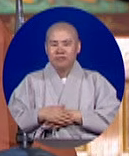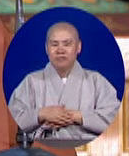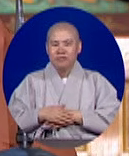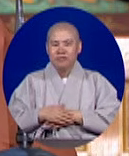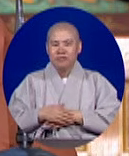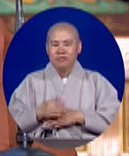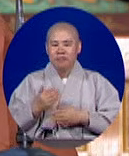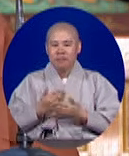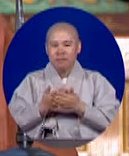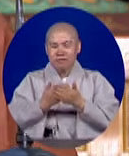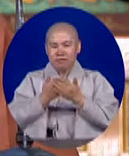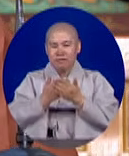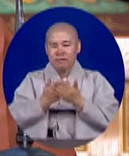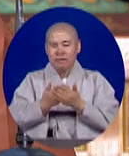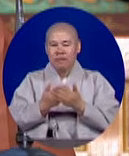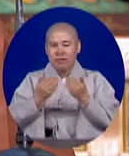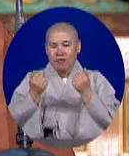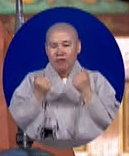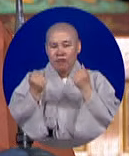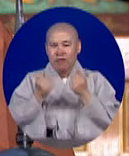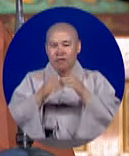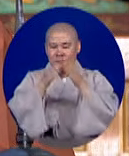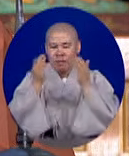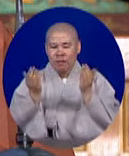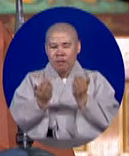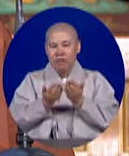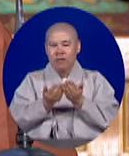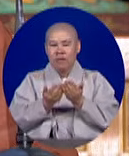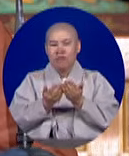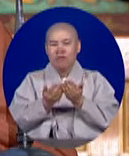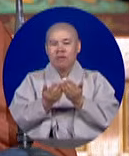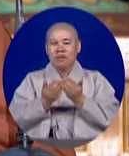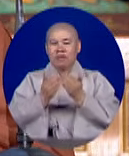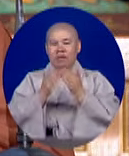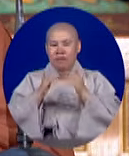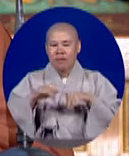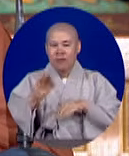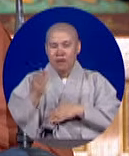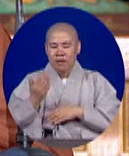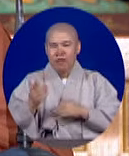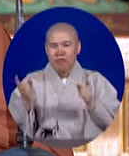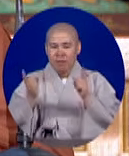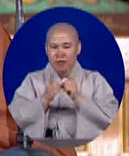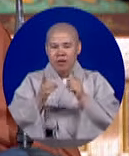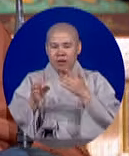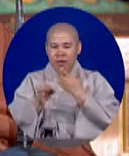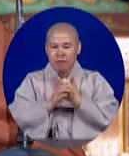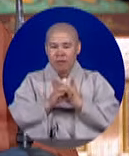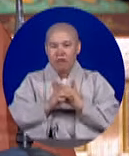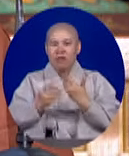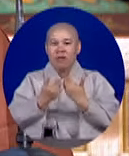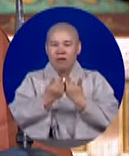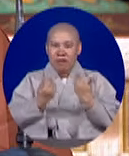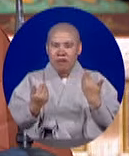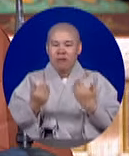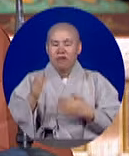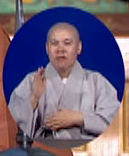왕성한 것은 다 쇠퇴해버려요. 또 만나니는 헤어져요.